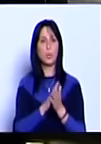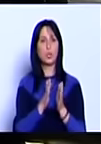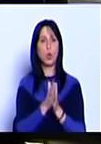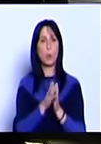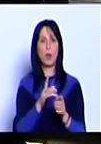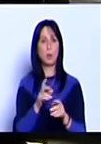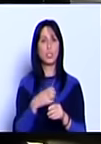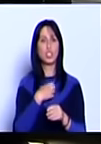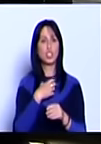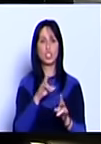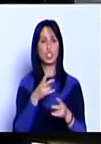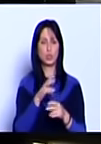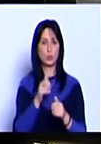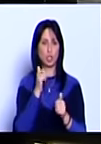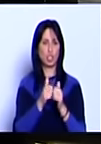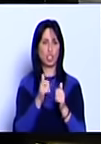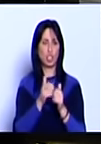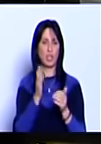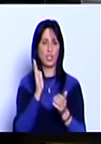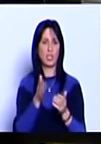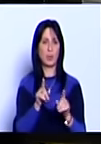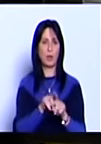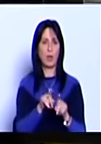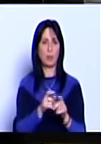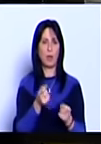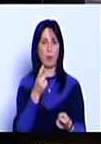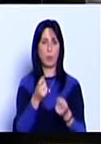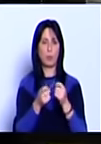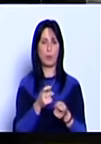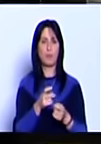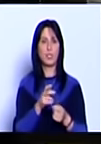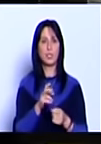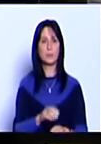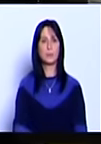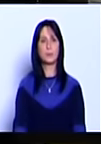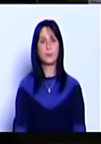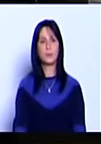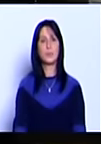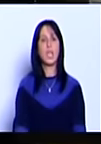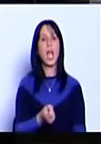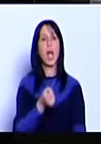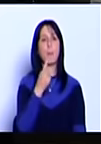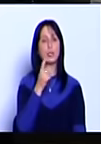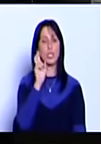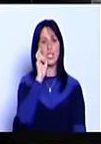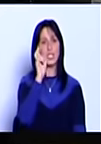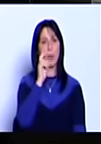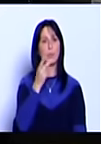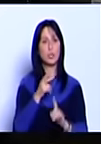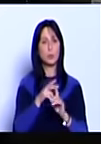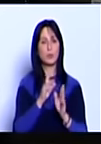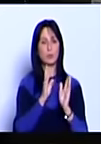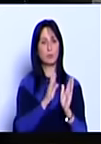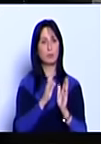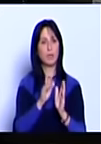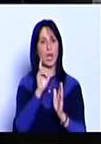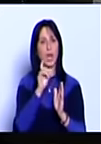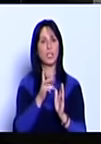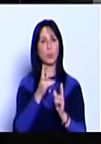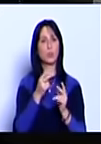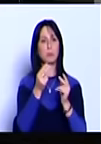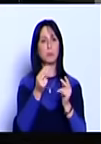არ მოხვედი, ხშირად გადავაწყდებით ასეთ ტიპის გამოვლინებებს და სახელმწიფოს ამოცანა დანიშნულებაც ის არის, ხო, რომ ადამიანებს